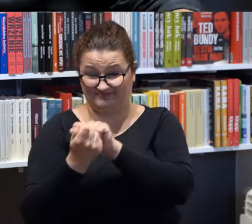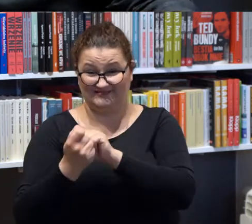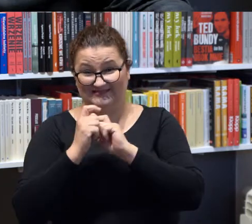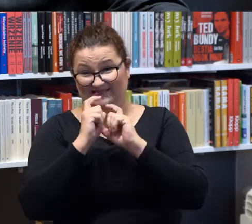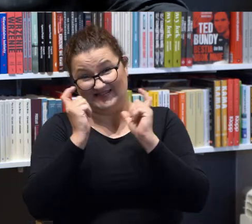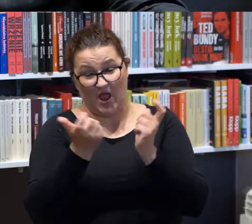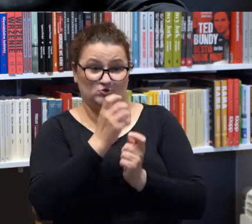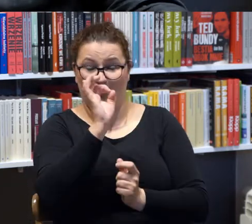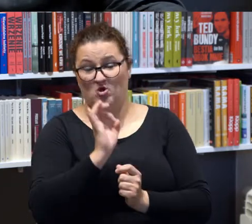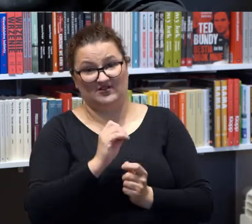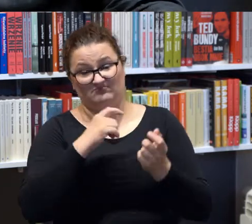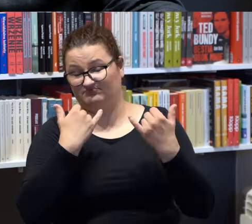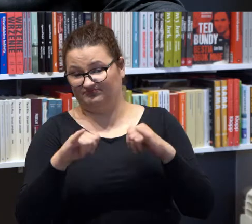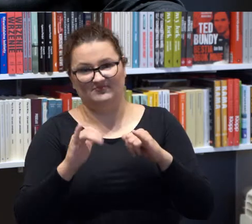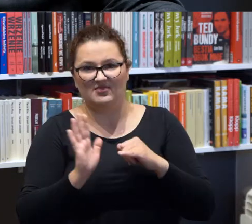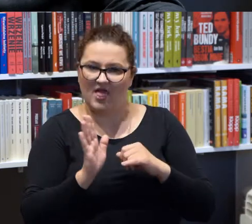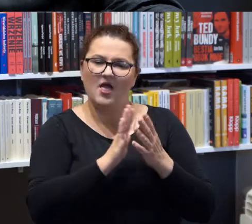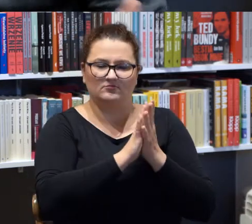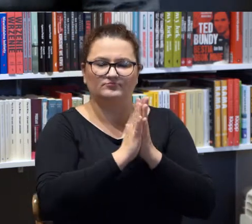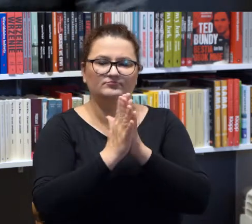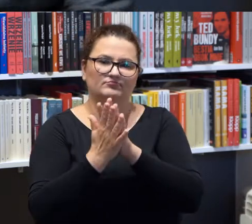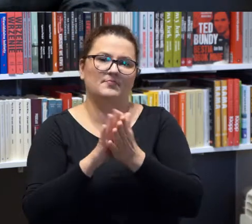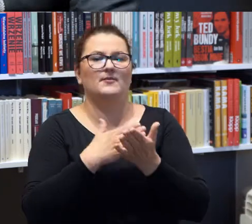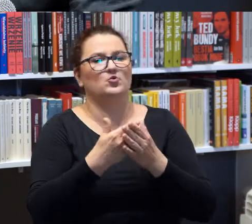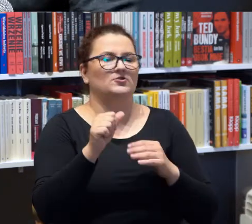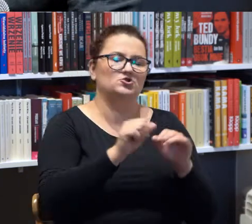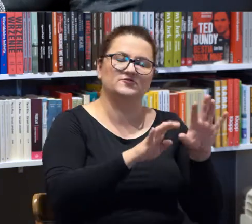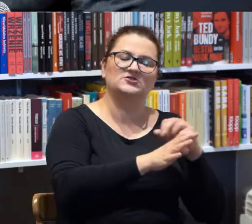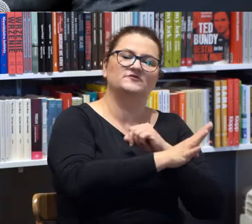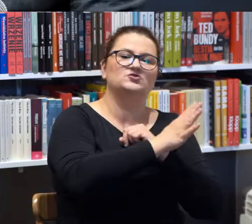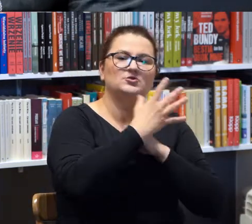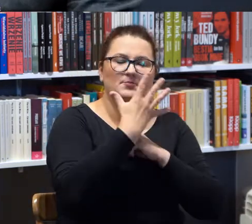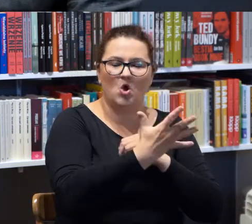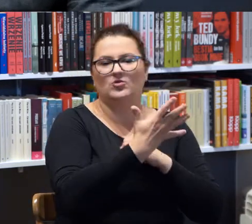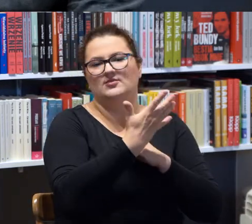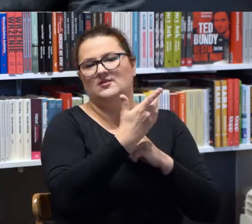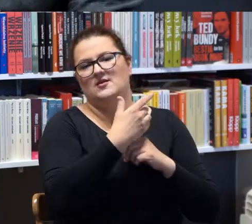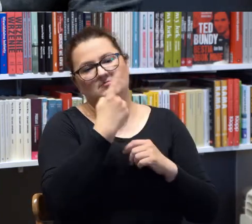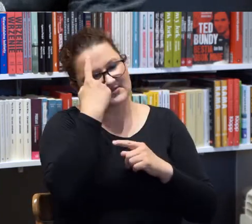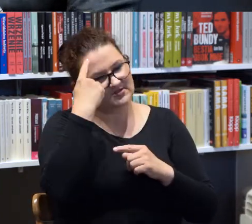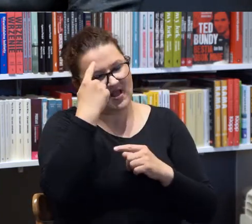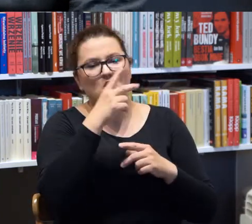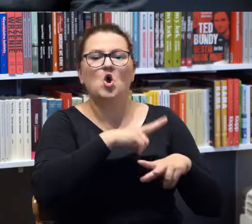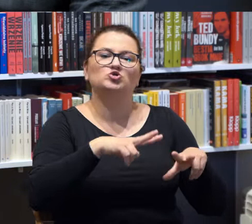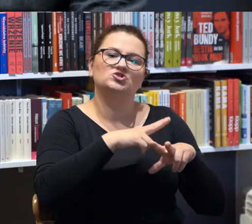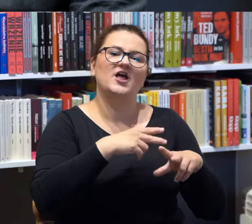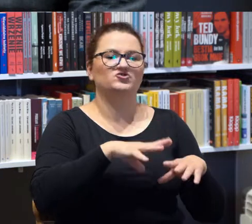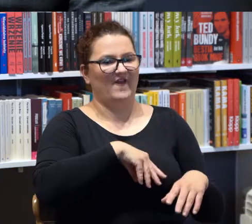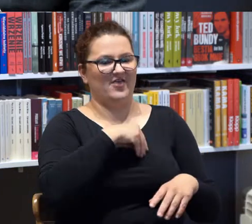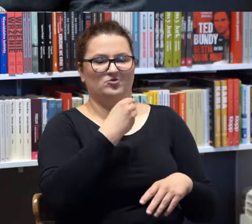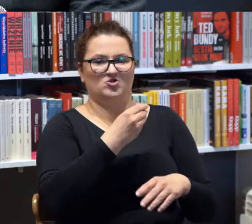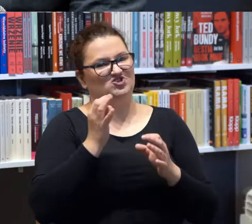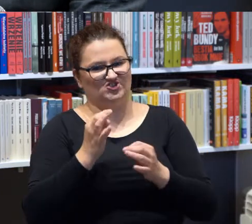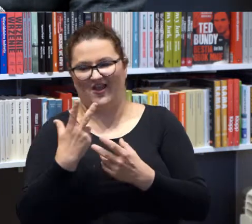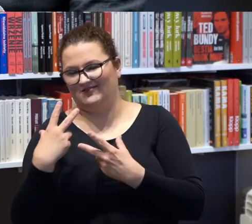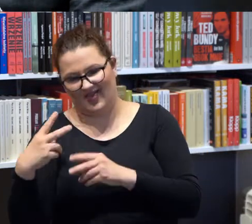że tam w 1995 to myślano, że rodzina to świętość, a dziś już nie. Wiadomo, że to